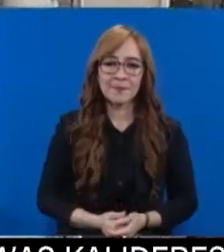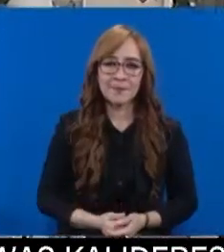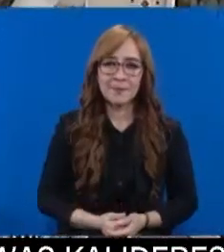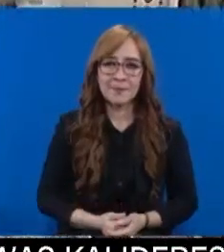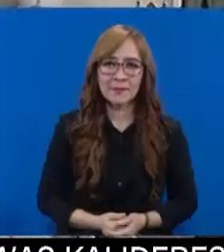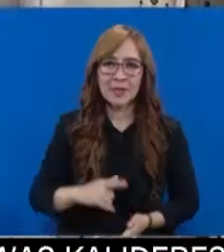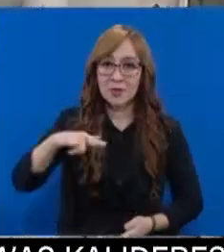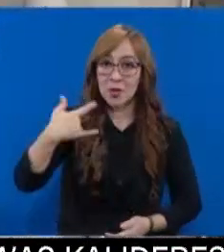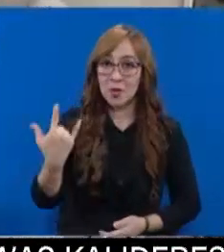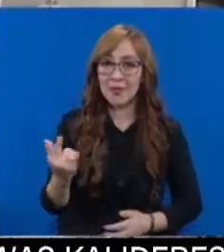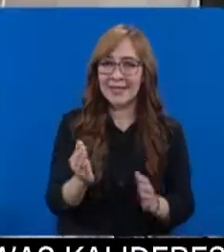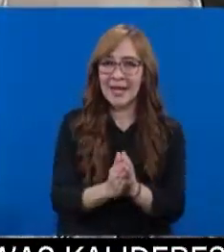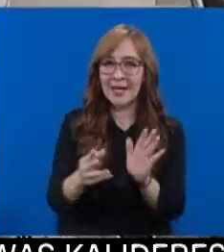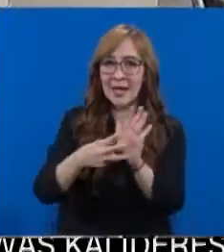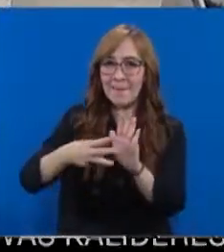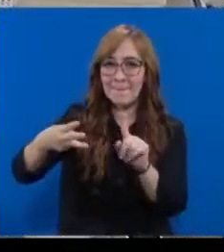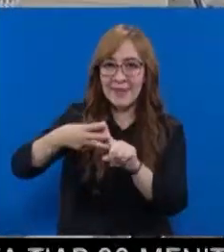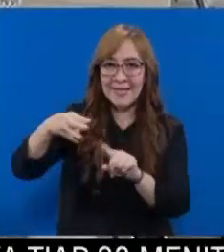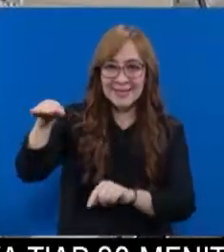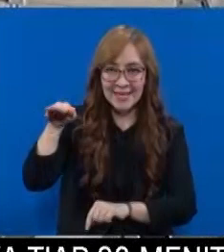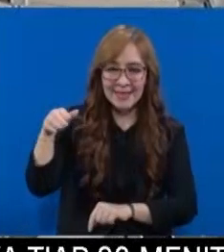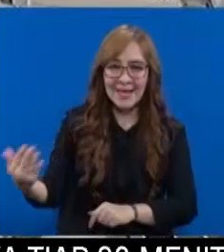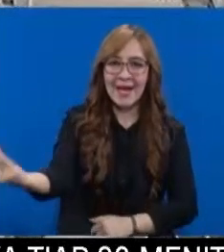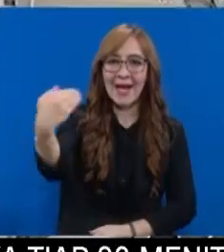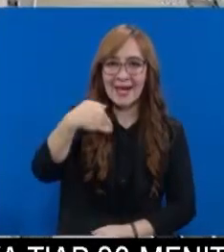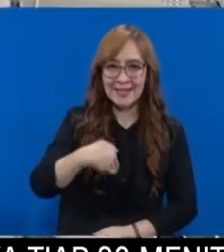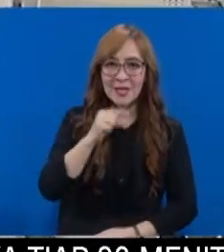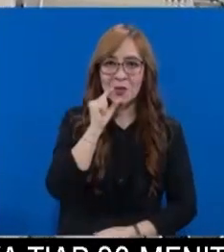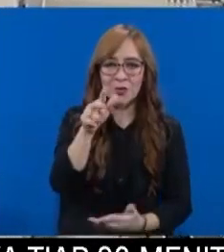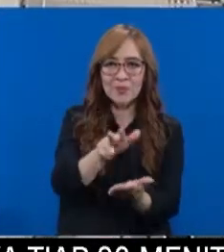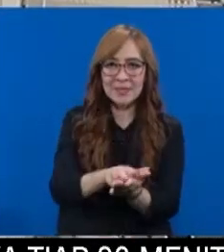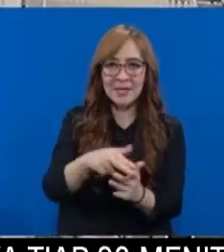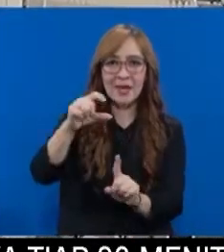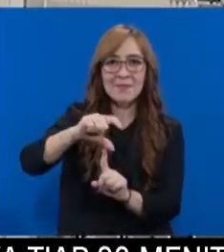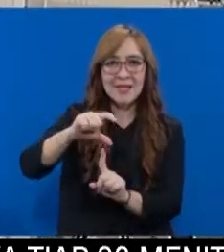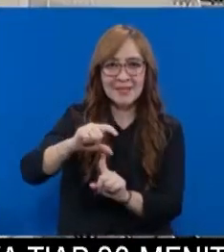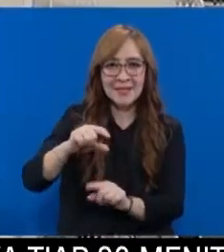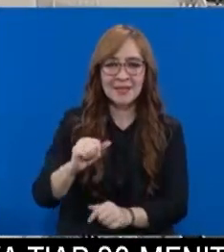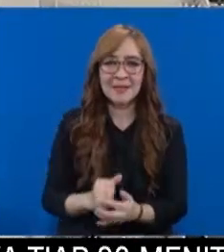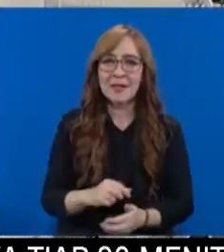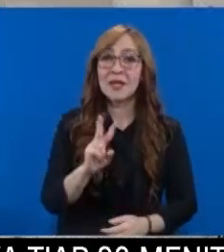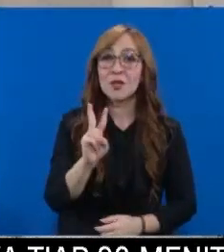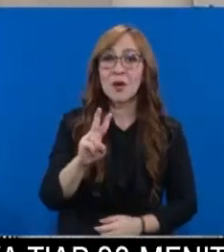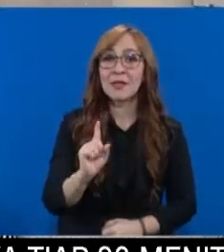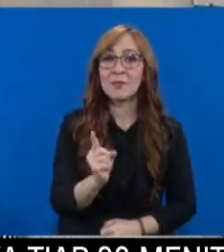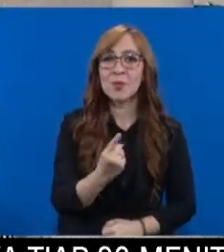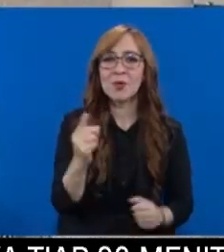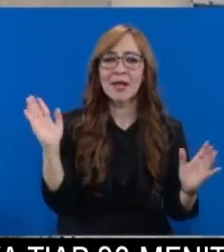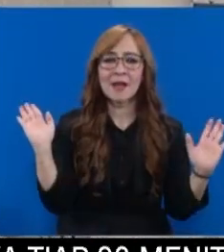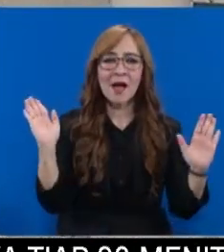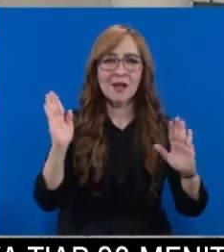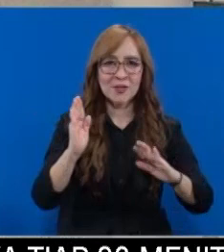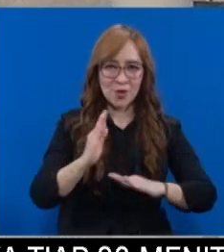Jokowi dan Muhammad bin hadir dan meresmikan masjid pada Senin pagi keduanya memulai kegiatan dengan salat tahiyatul